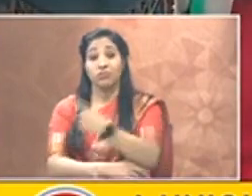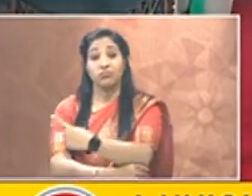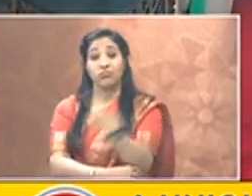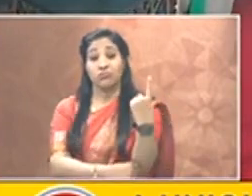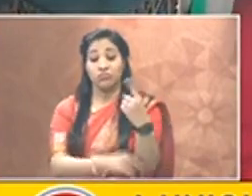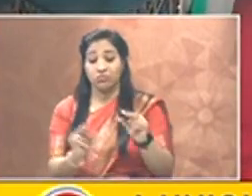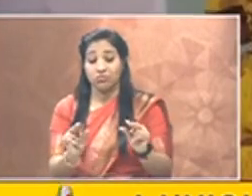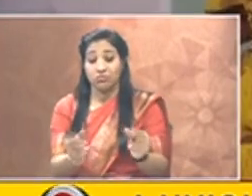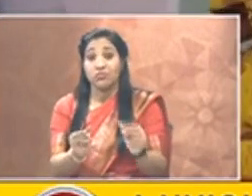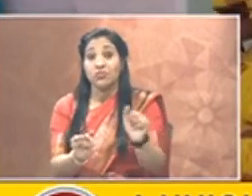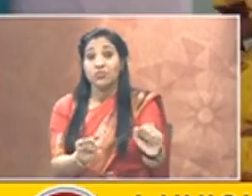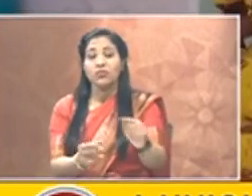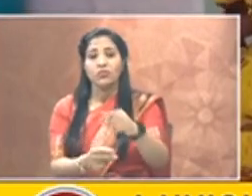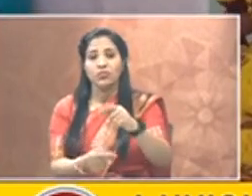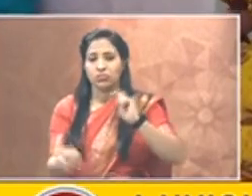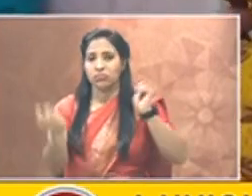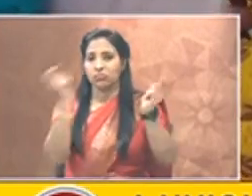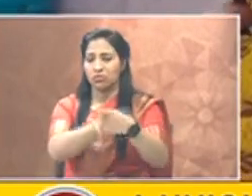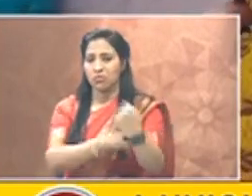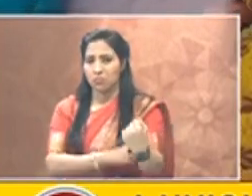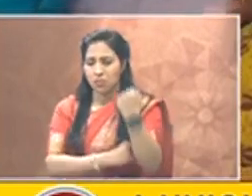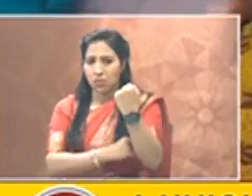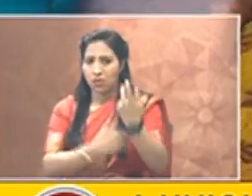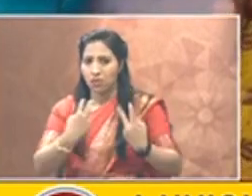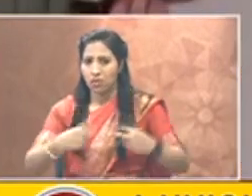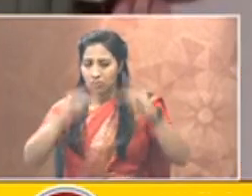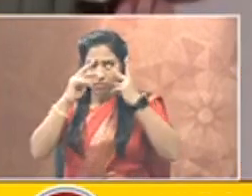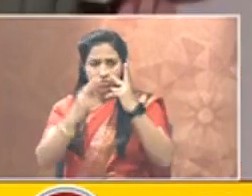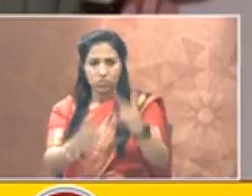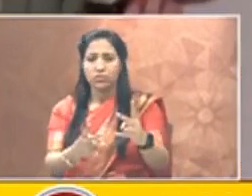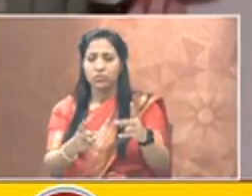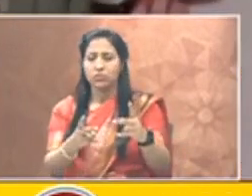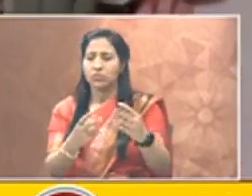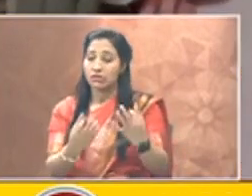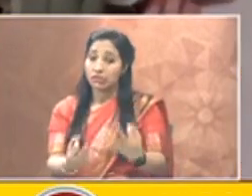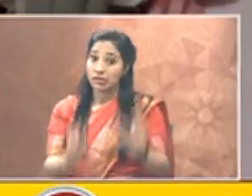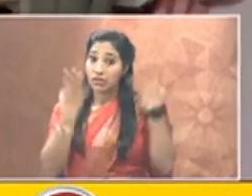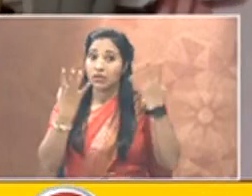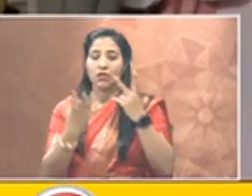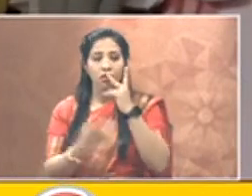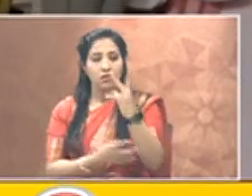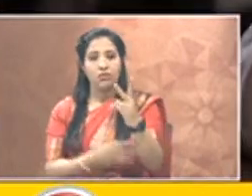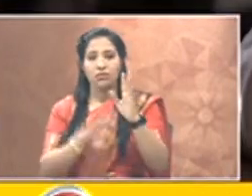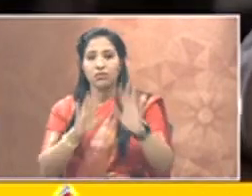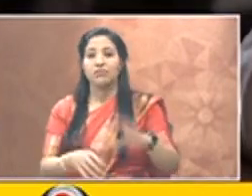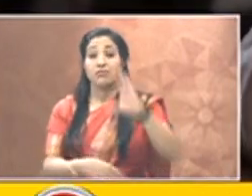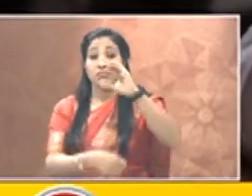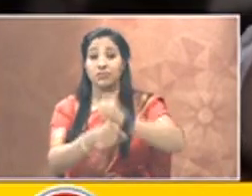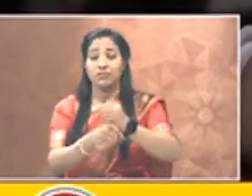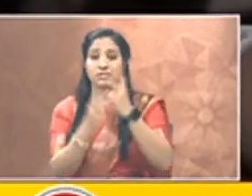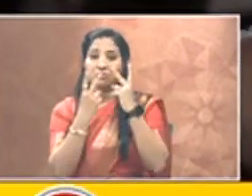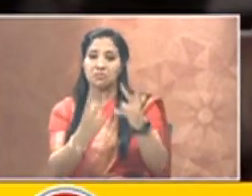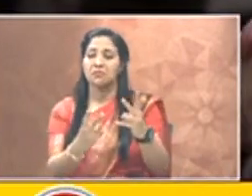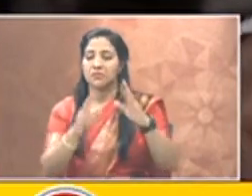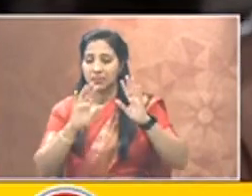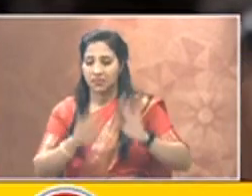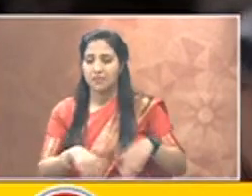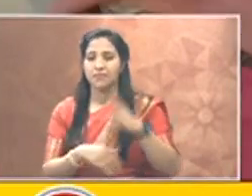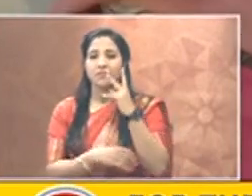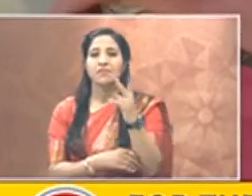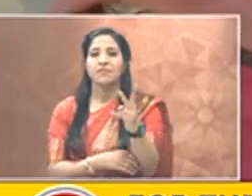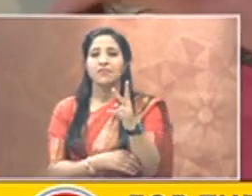ताकत कितना बदलाव ला सकती है, इसकी एक अनूठी मिसाल छत्तीसगढ़ में देखने को मिल रही